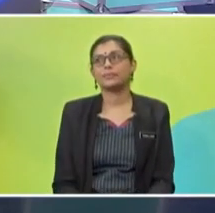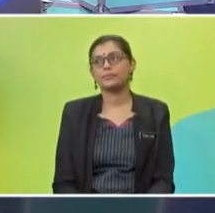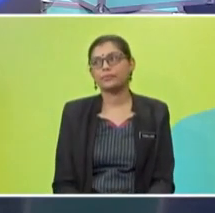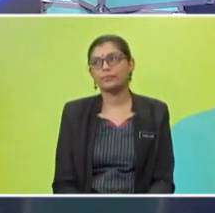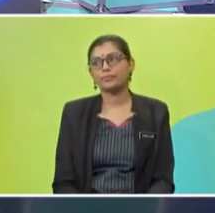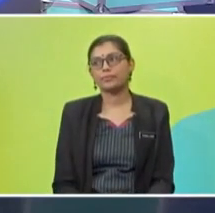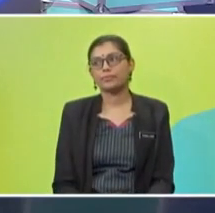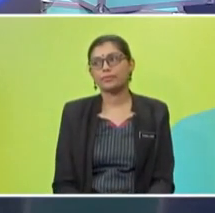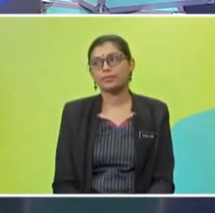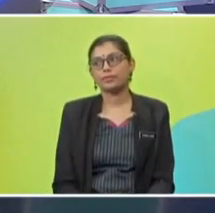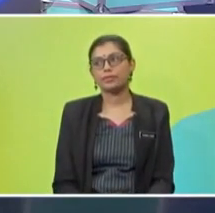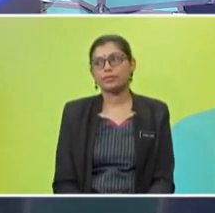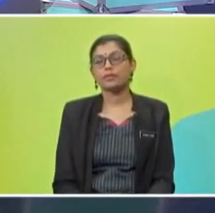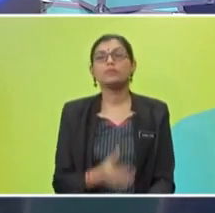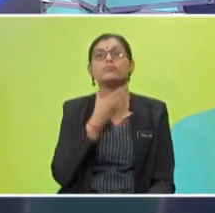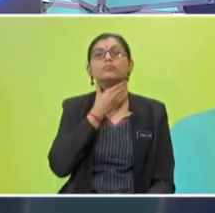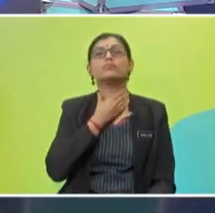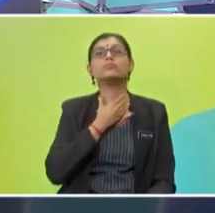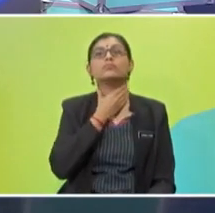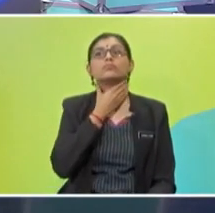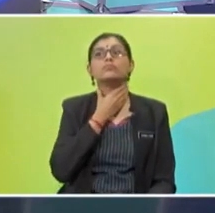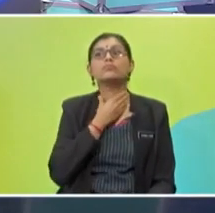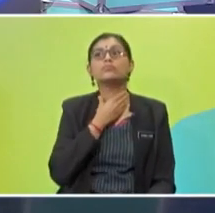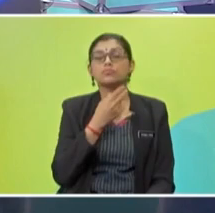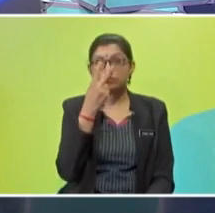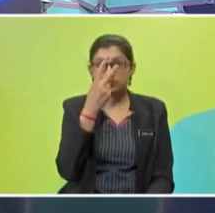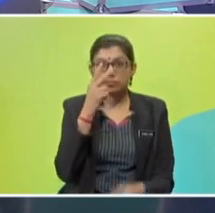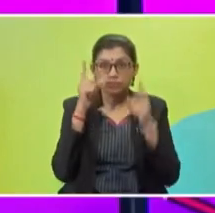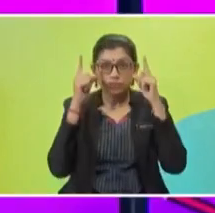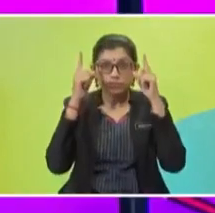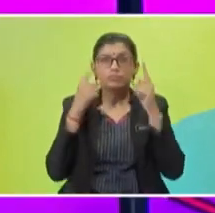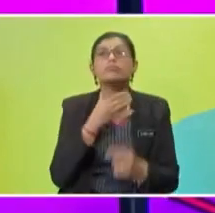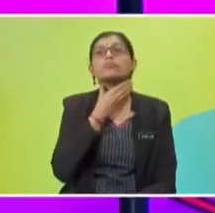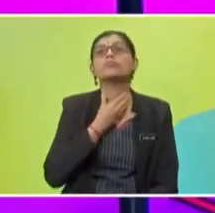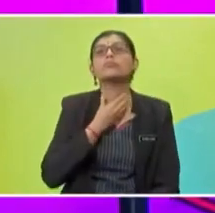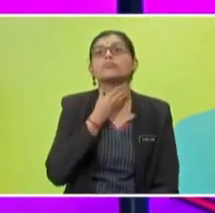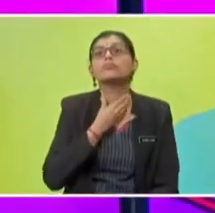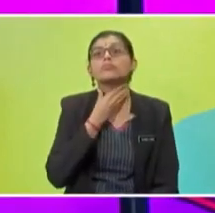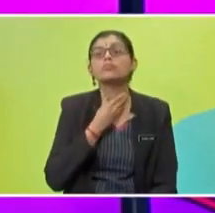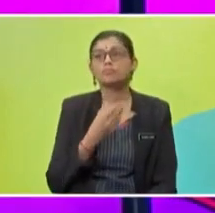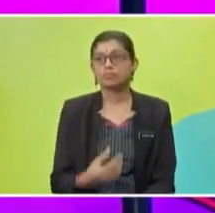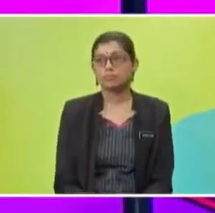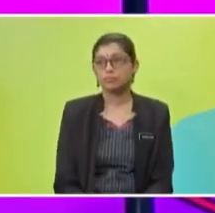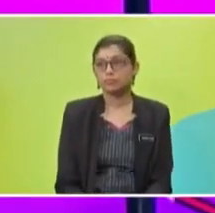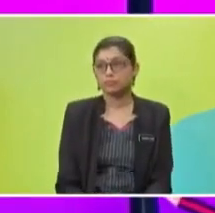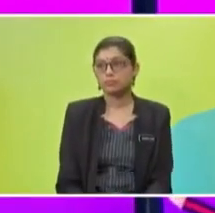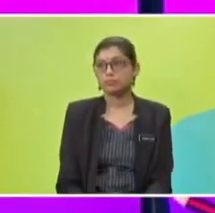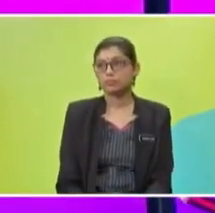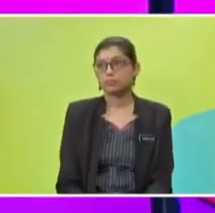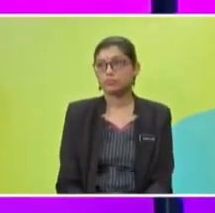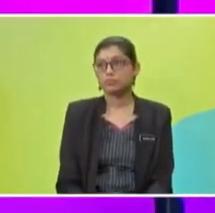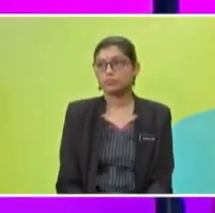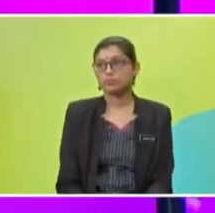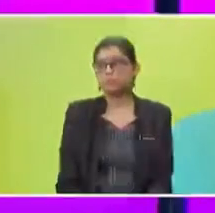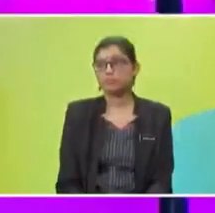tekan ke hehe dulu boleh izin menikah tasawuf